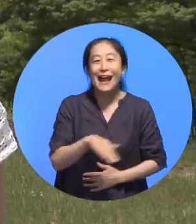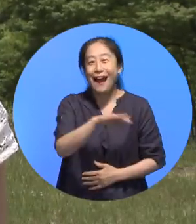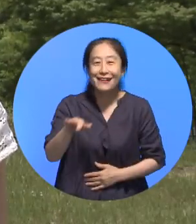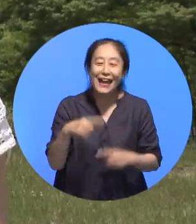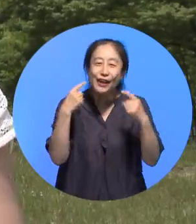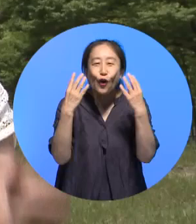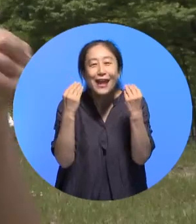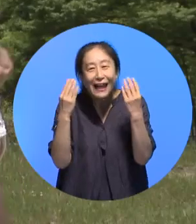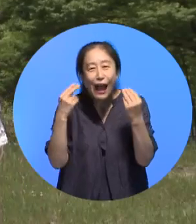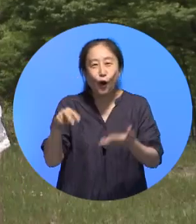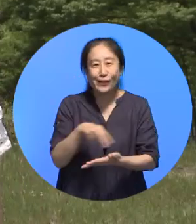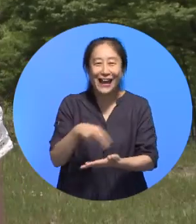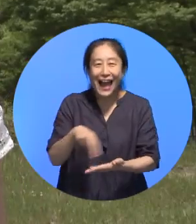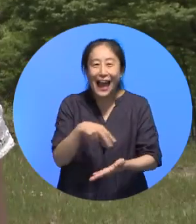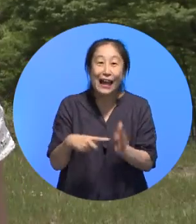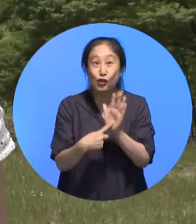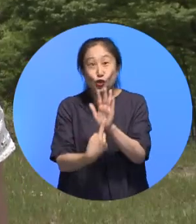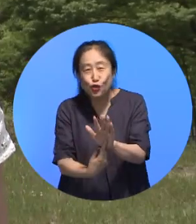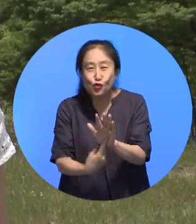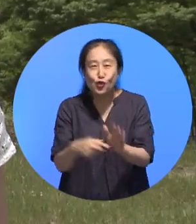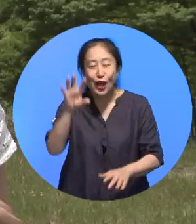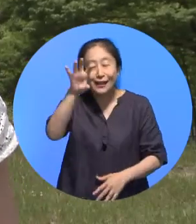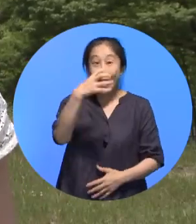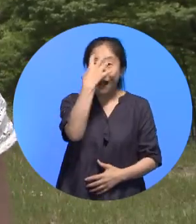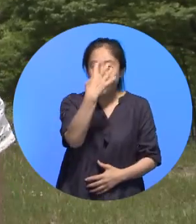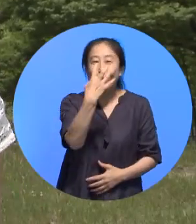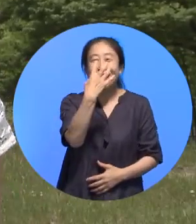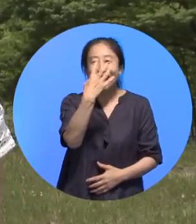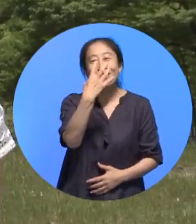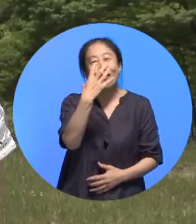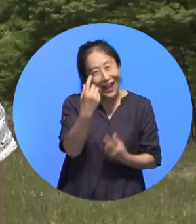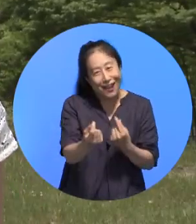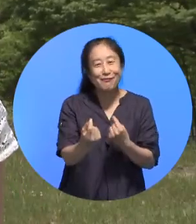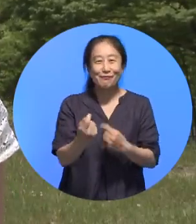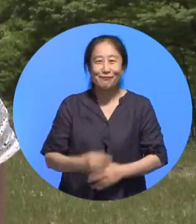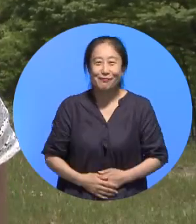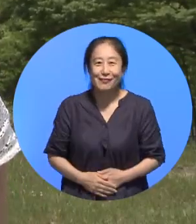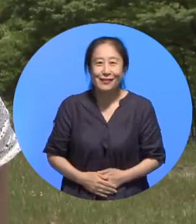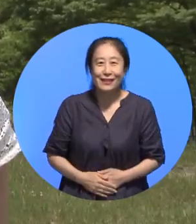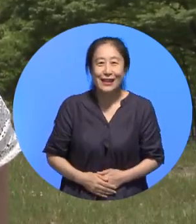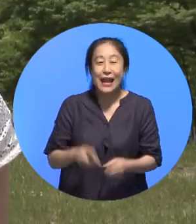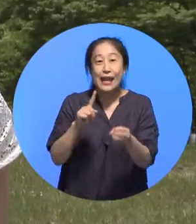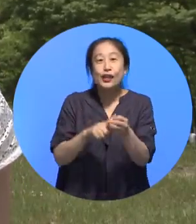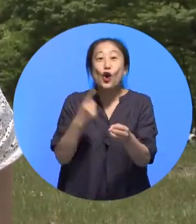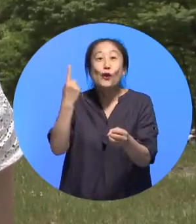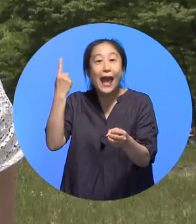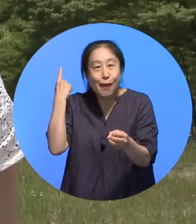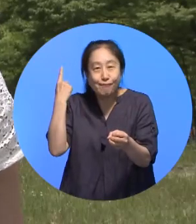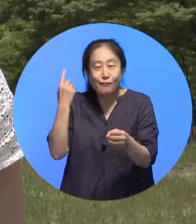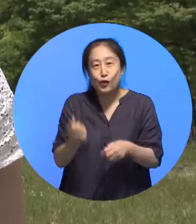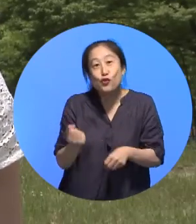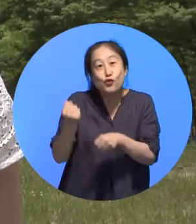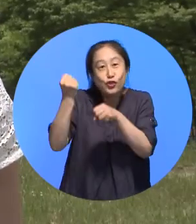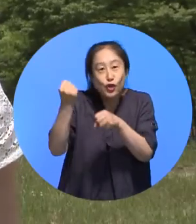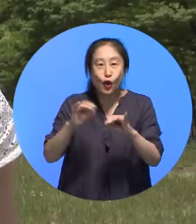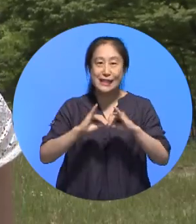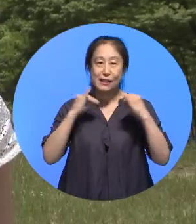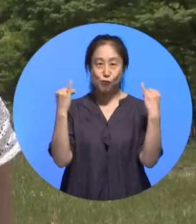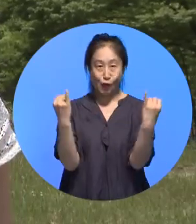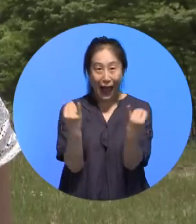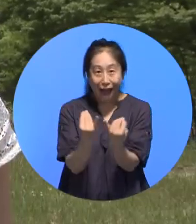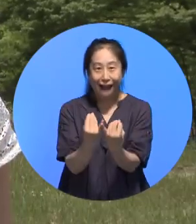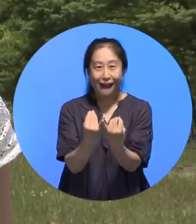笑顔かっこいいですよね昨年杉田踊り大賞に輝いたのは関西